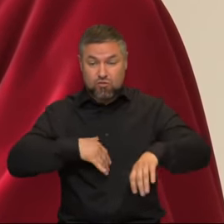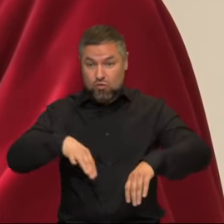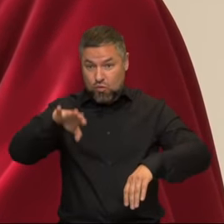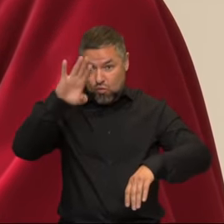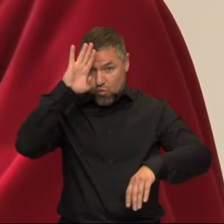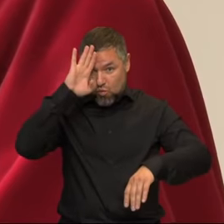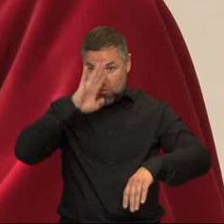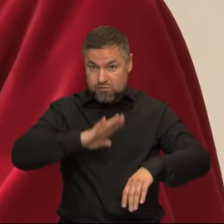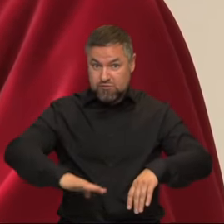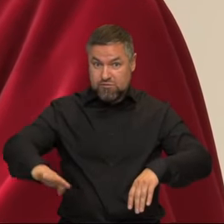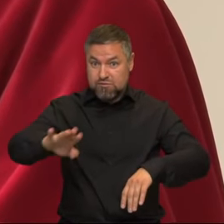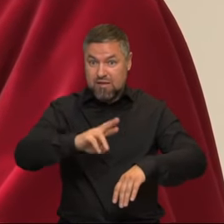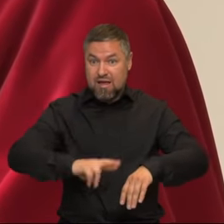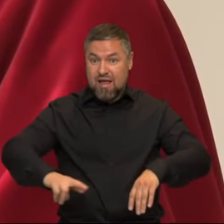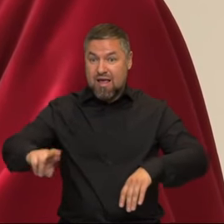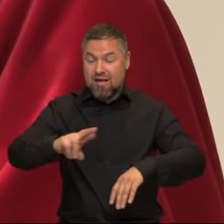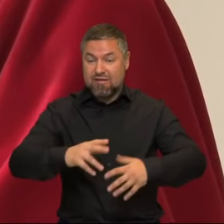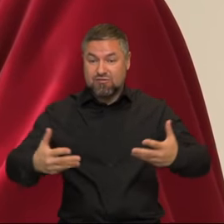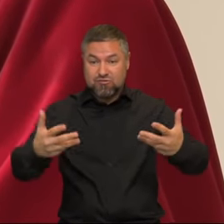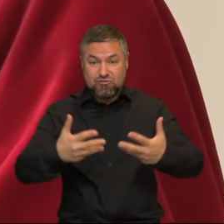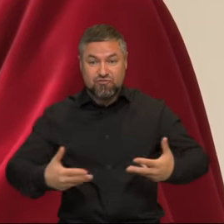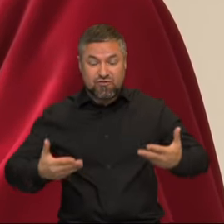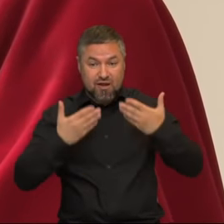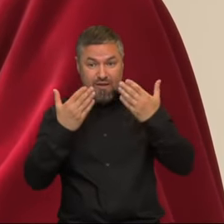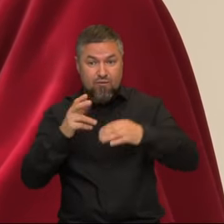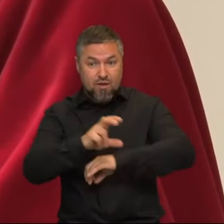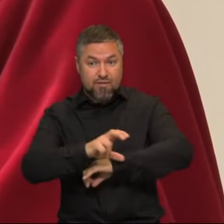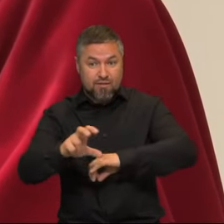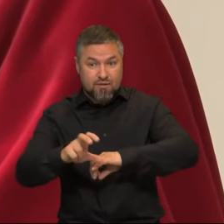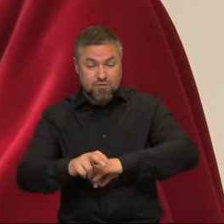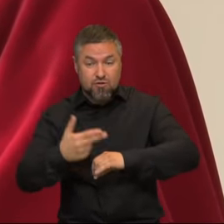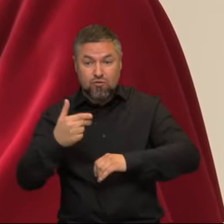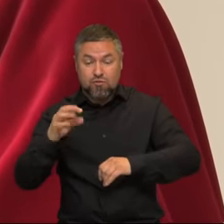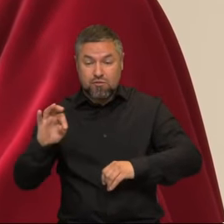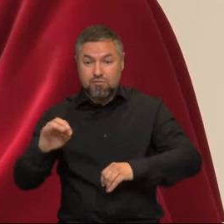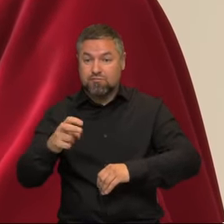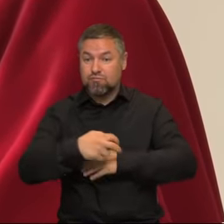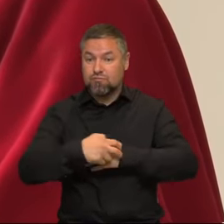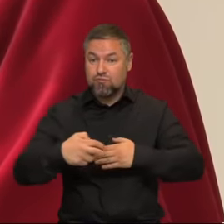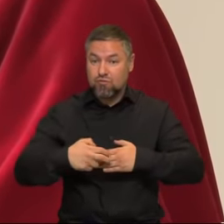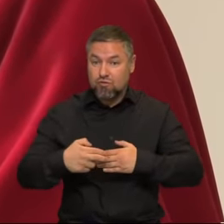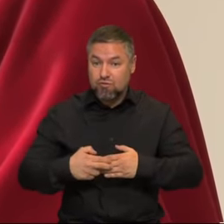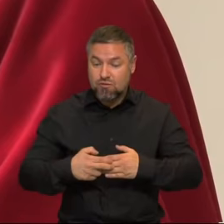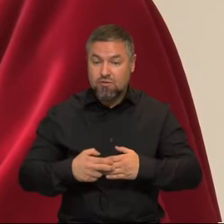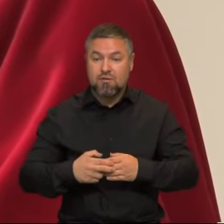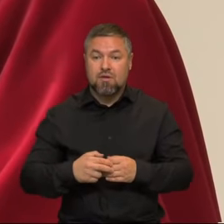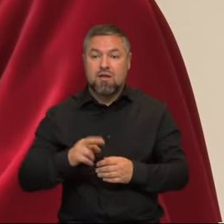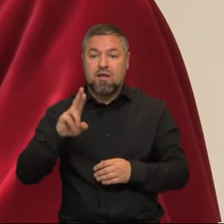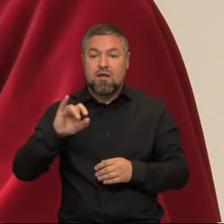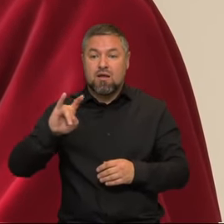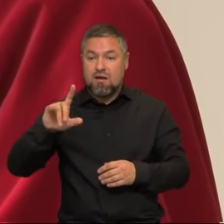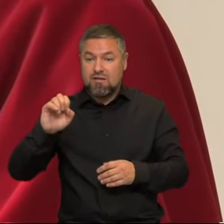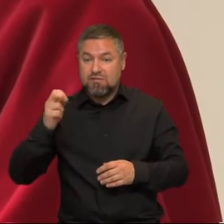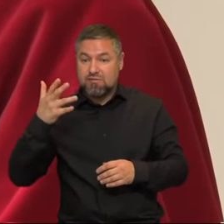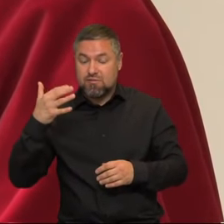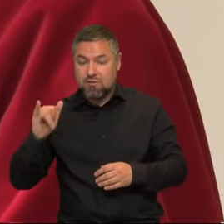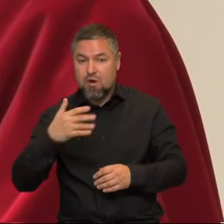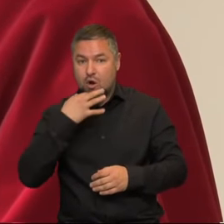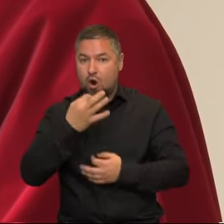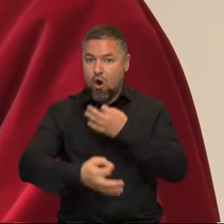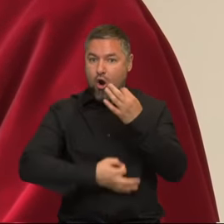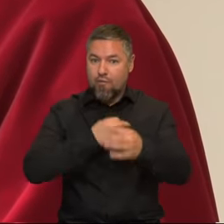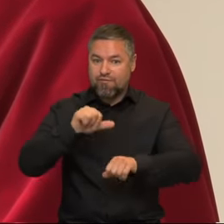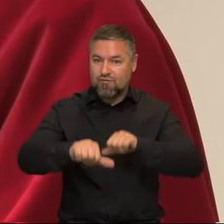Łódzkiej Rady Federacji Stowarzyszeń Naukowo-Technicznych NOT, pana doktora inżyniera Adama Rylskiego o